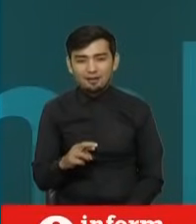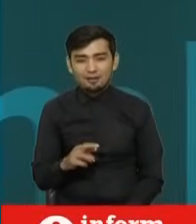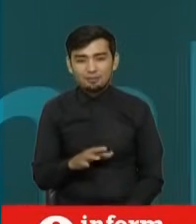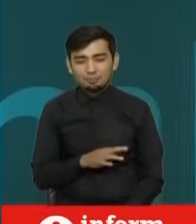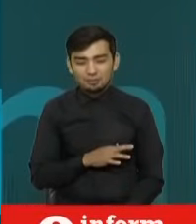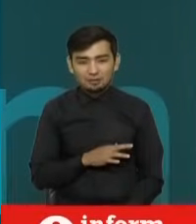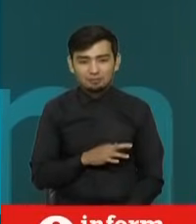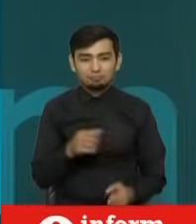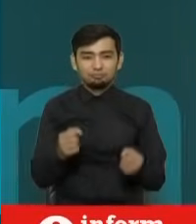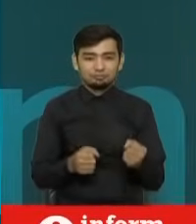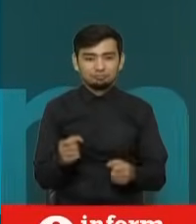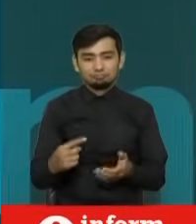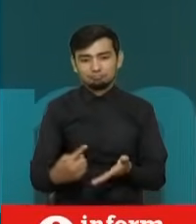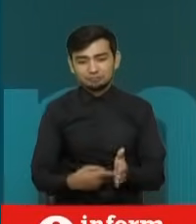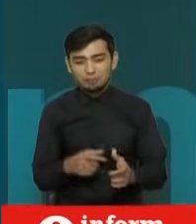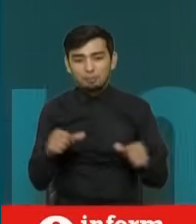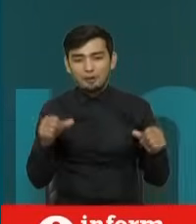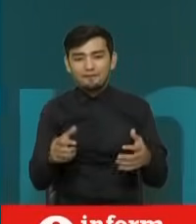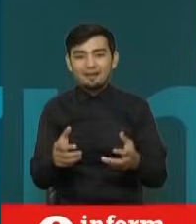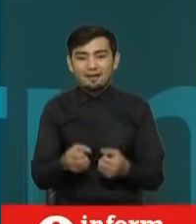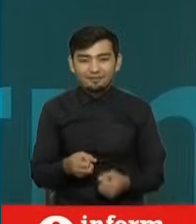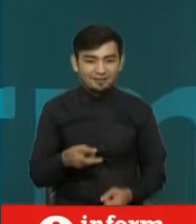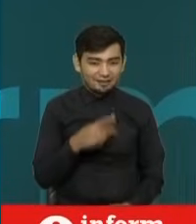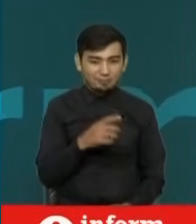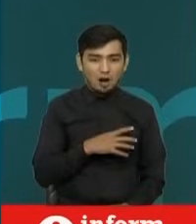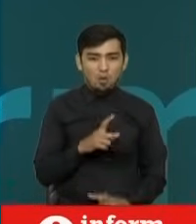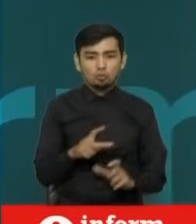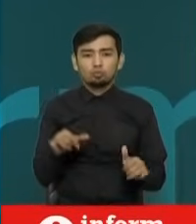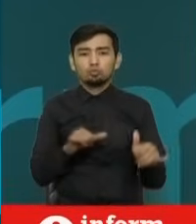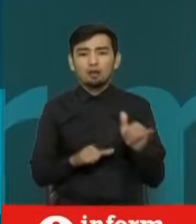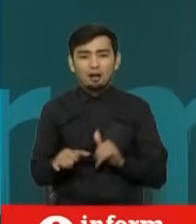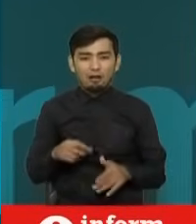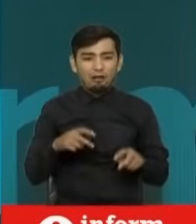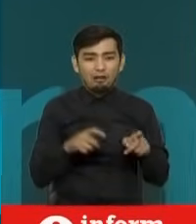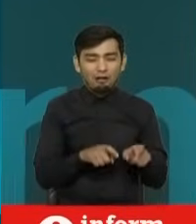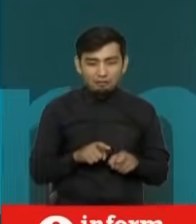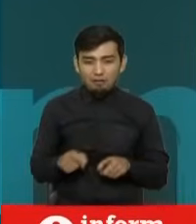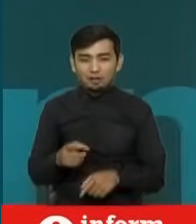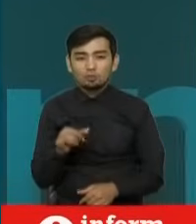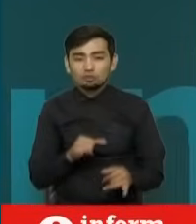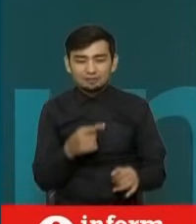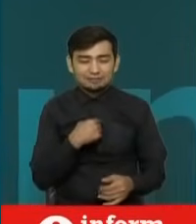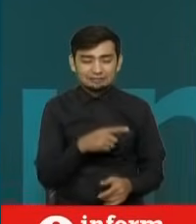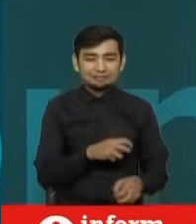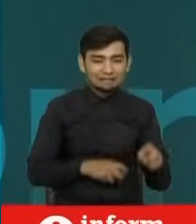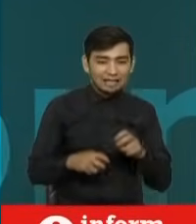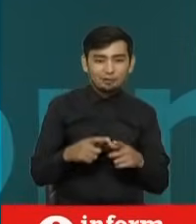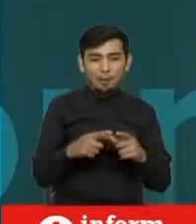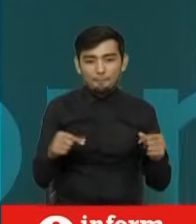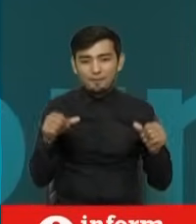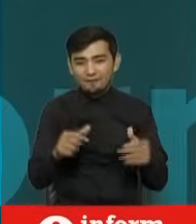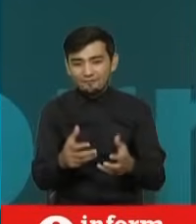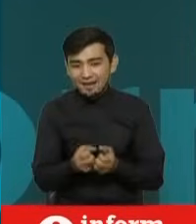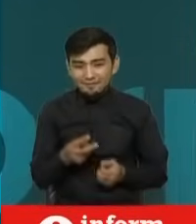стать водителями и получить эти права Ну куда Эти люди бегут Они же конечно бегут искать какие-то себе варианты чтобы получить эти